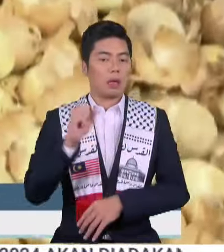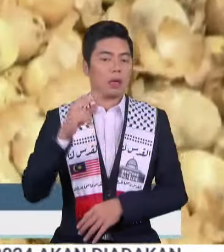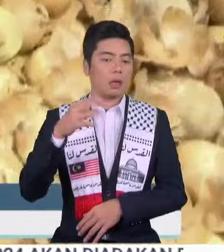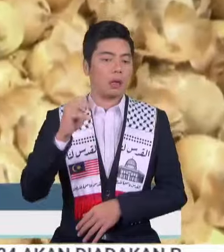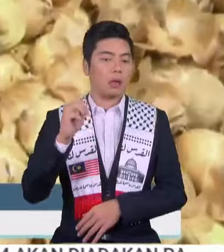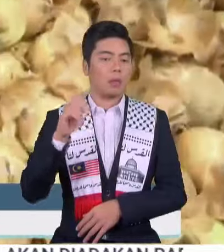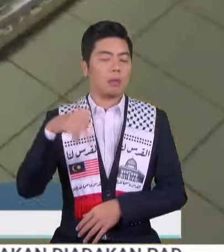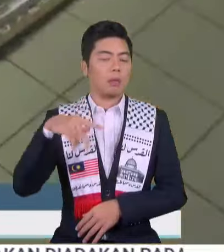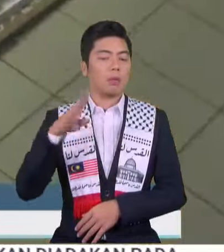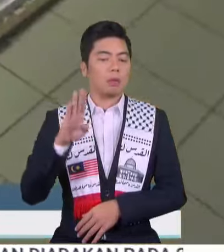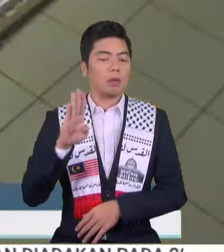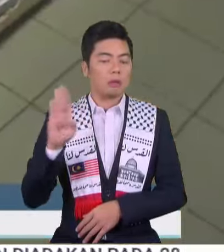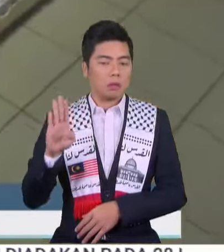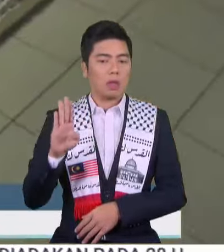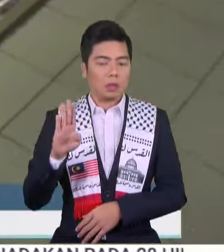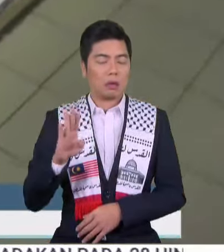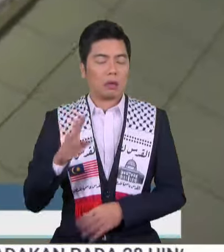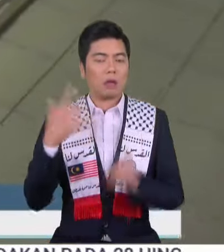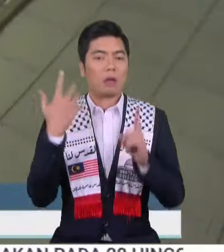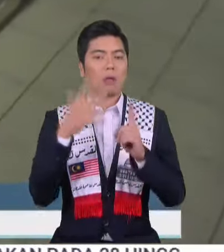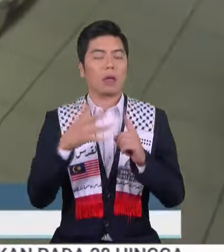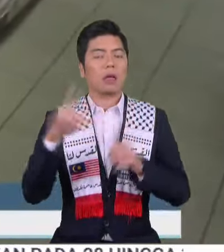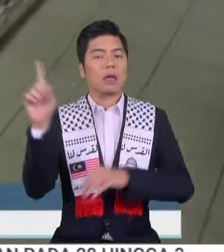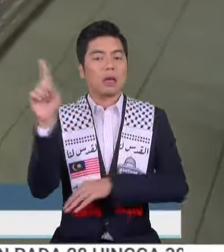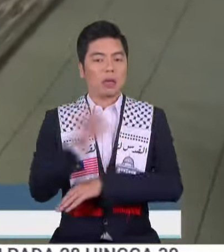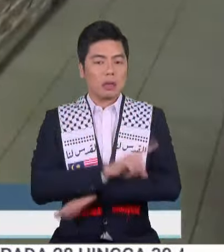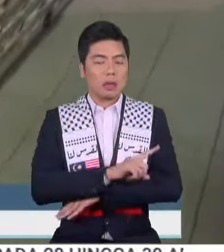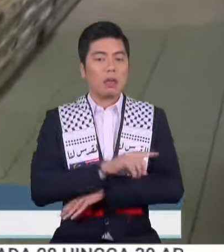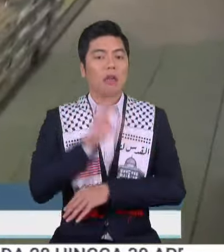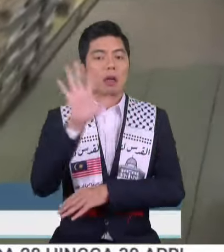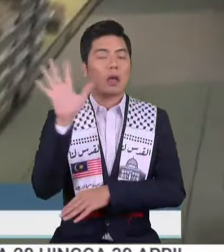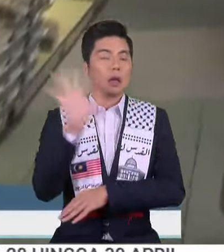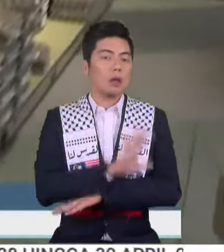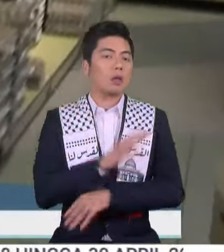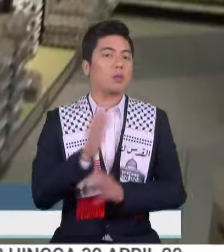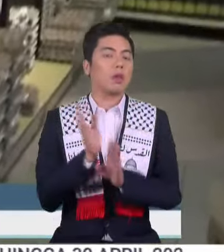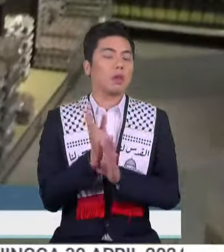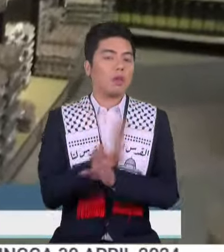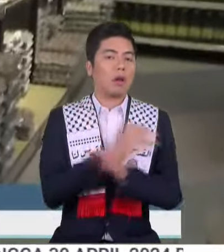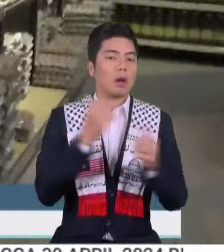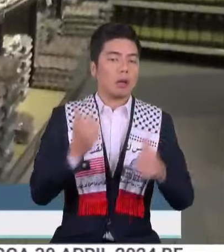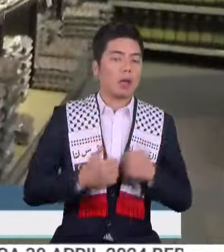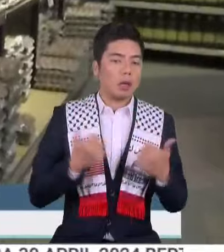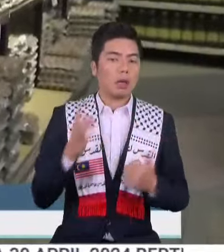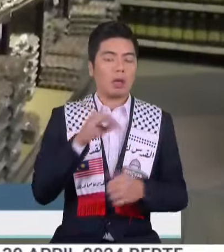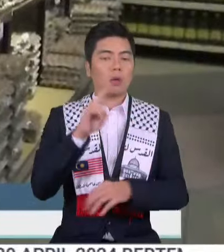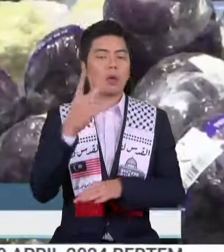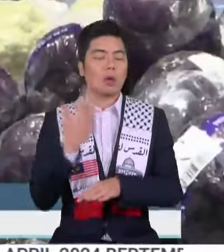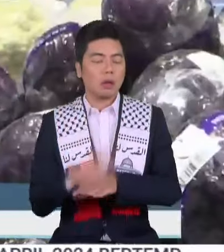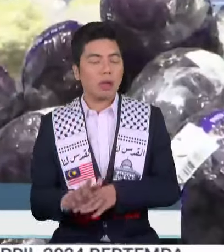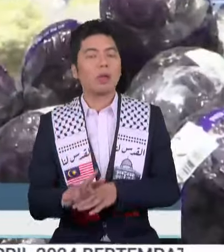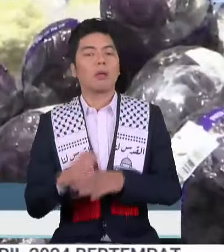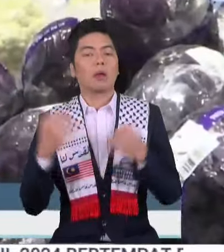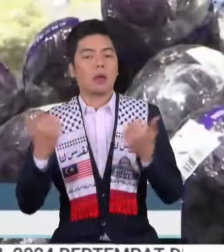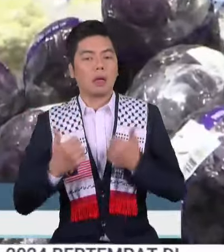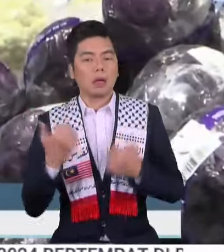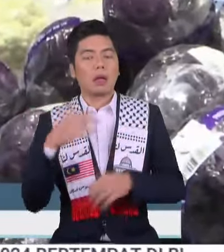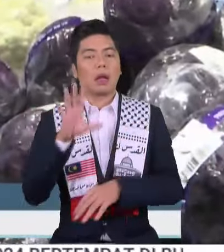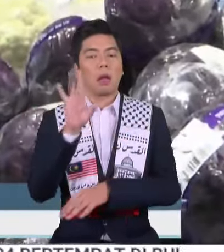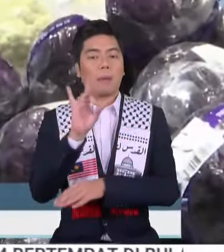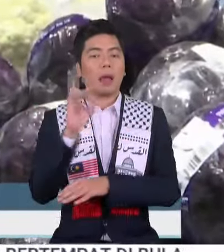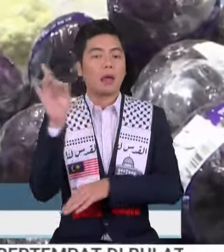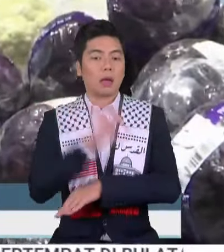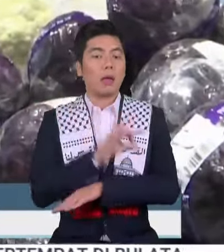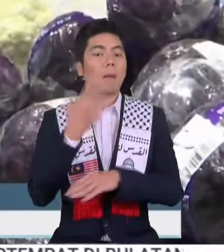Raya Puasa adalah selama 15 hari, iaitu 5 hari sebelum hari perayaan, 2 hari pada hari perayaan dan 8 hari selepas